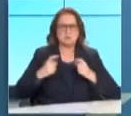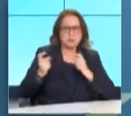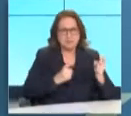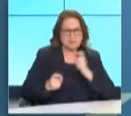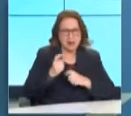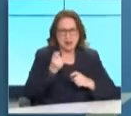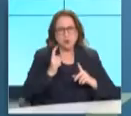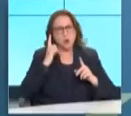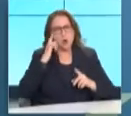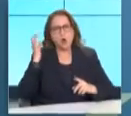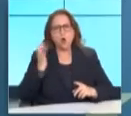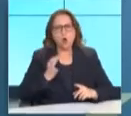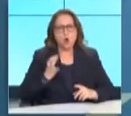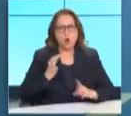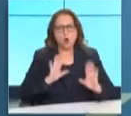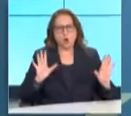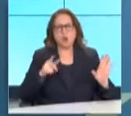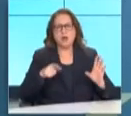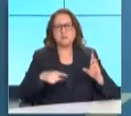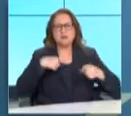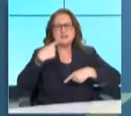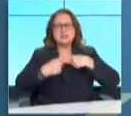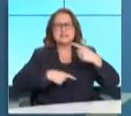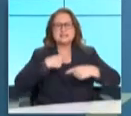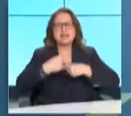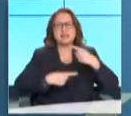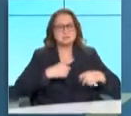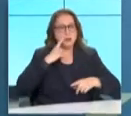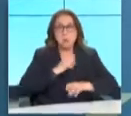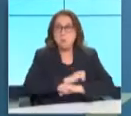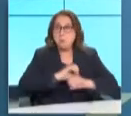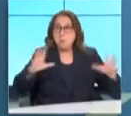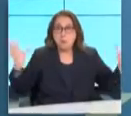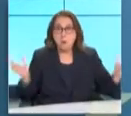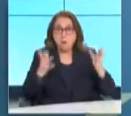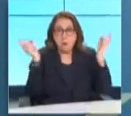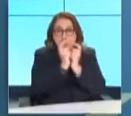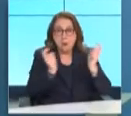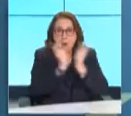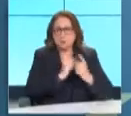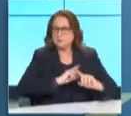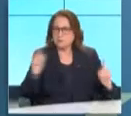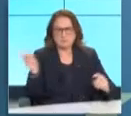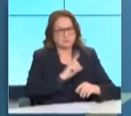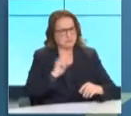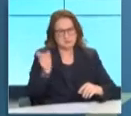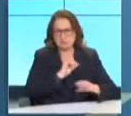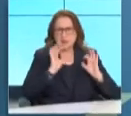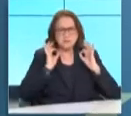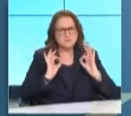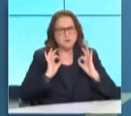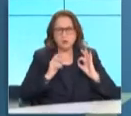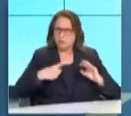μπορώ να σας πω ότι είναι αρκετά συνηθισμένα εντός του Ευρωπαϊκού Συμβουλίου. Το κλίμα είναι πάντα πολιτισμένο και οι διαφωνές